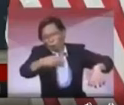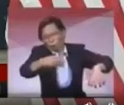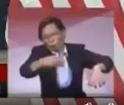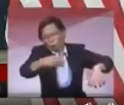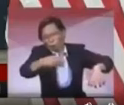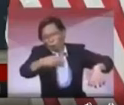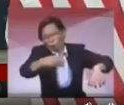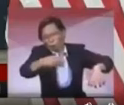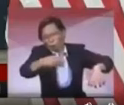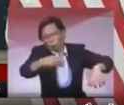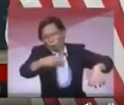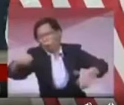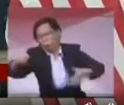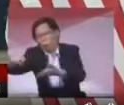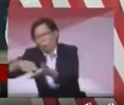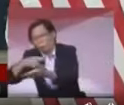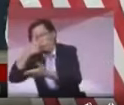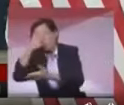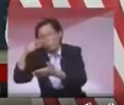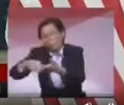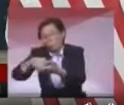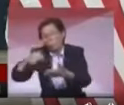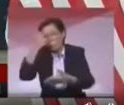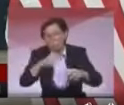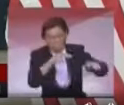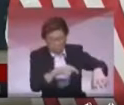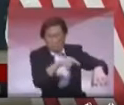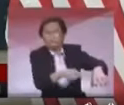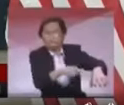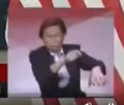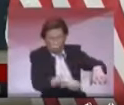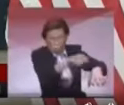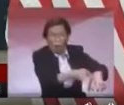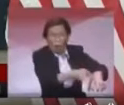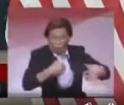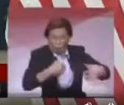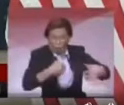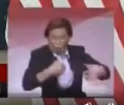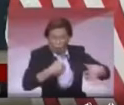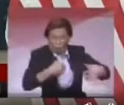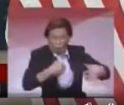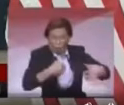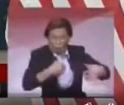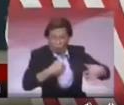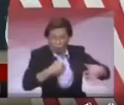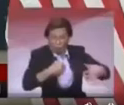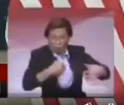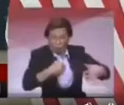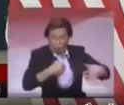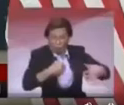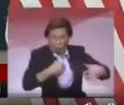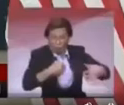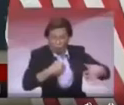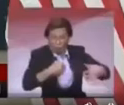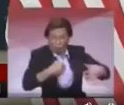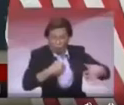vote. Kerana mereka ada hak untuk mengundi di sisi perlembagaan. Because they have the right to